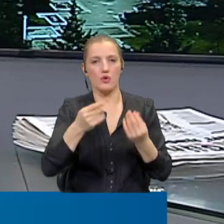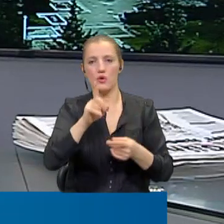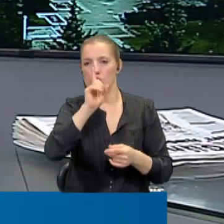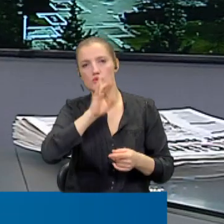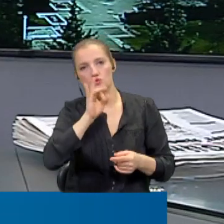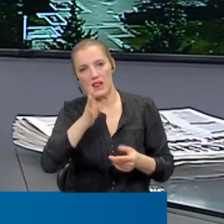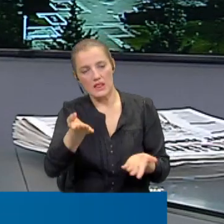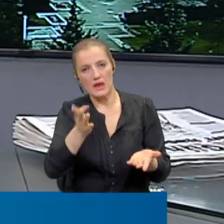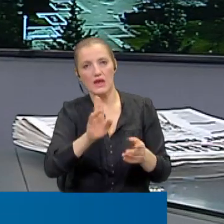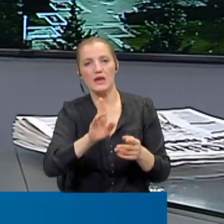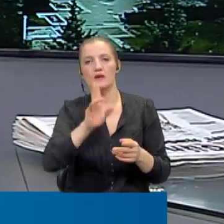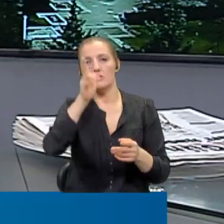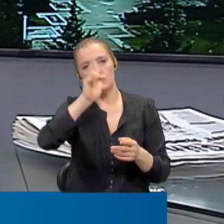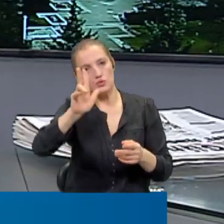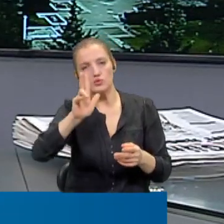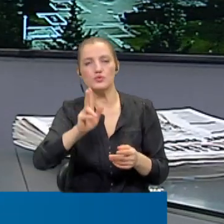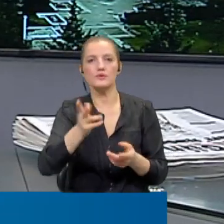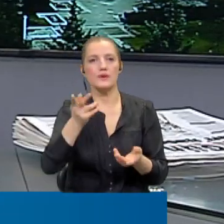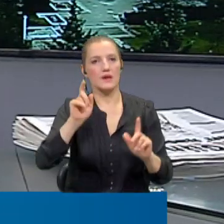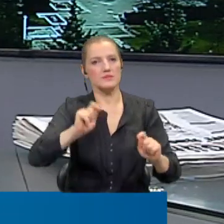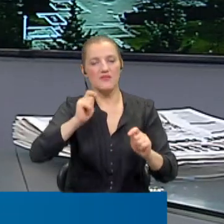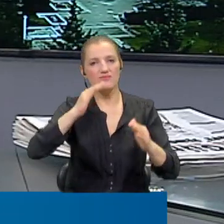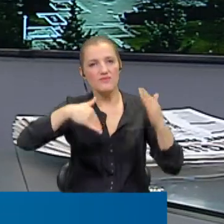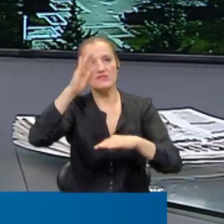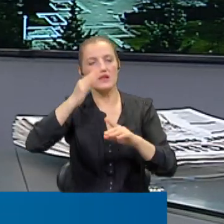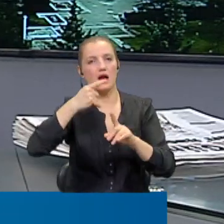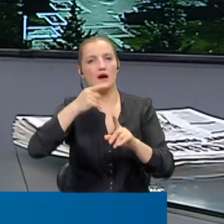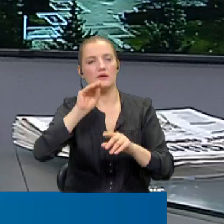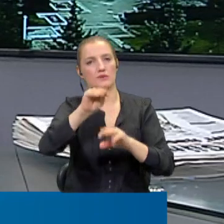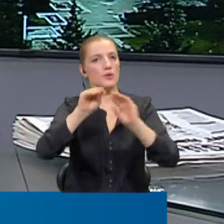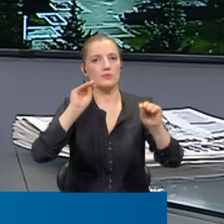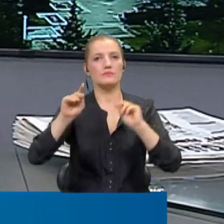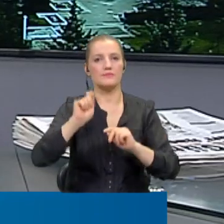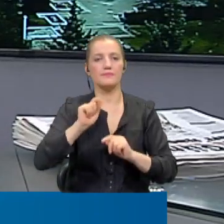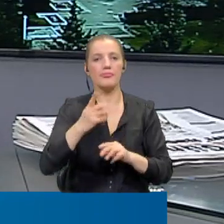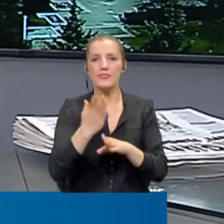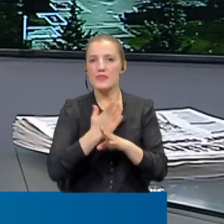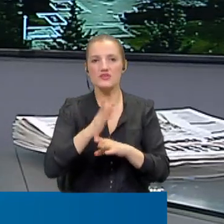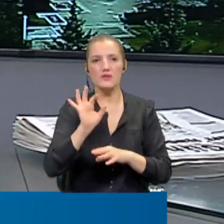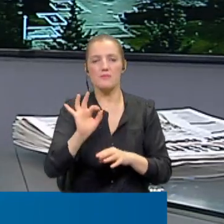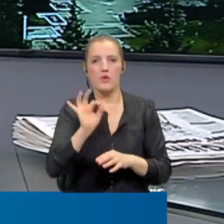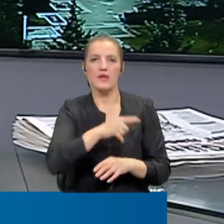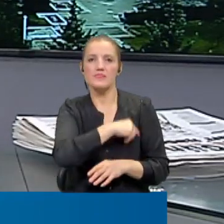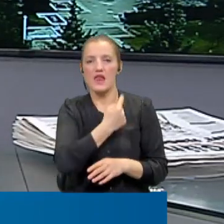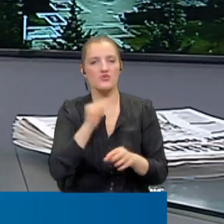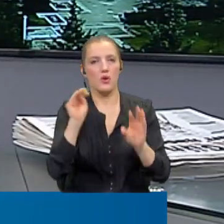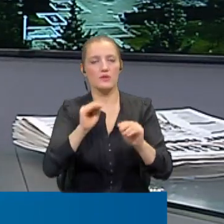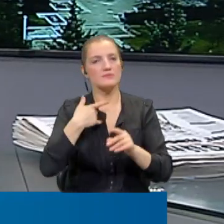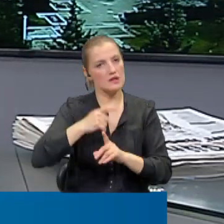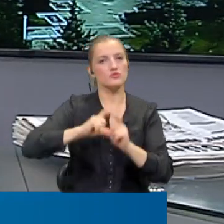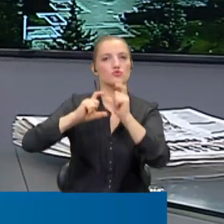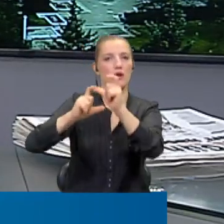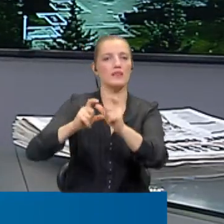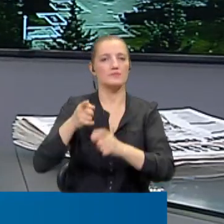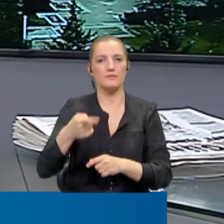75150 225-300 daha fazla kademe koysaydınız Neden böyle bir kademe koydunuz bizde bunu soralım o zaman